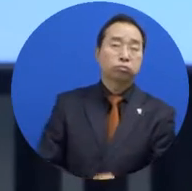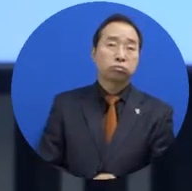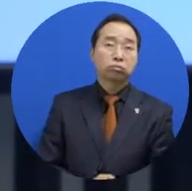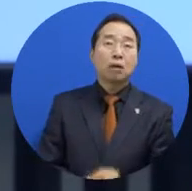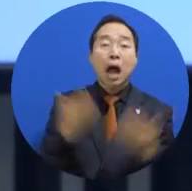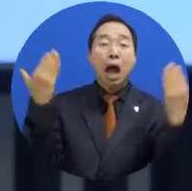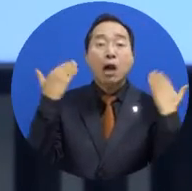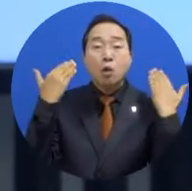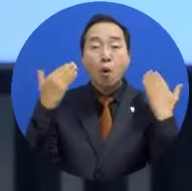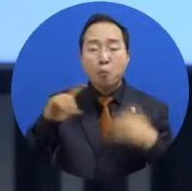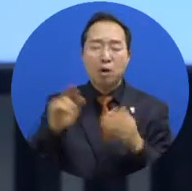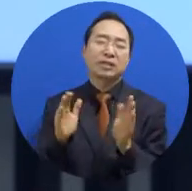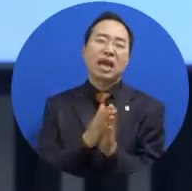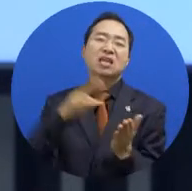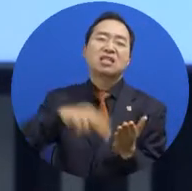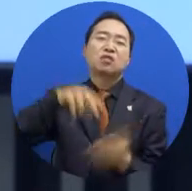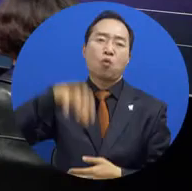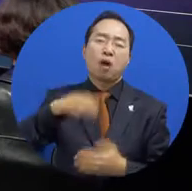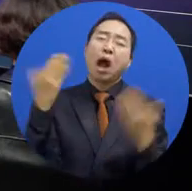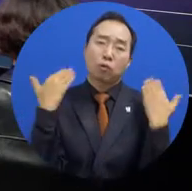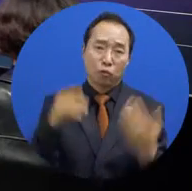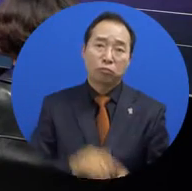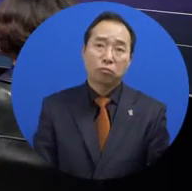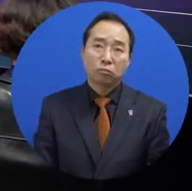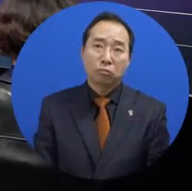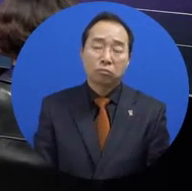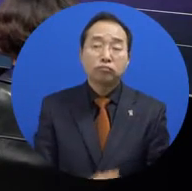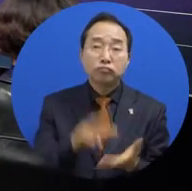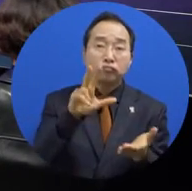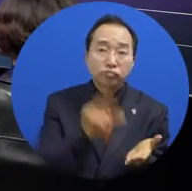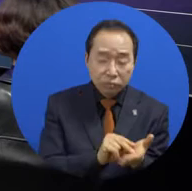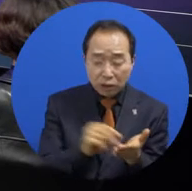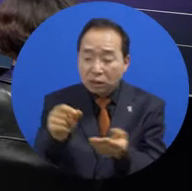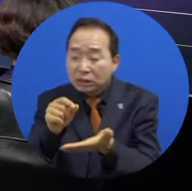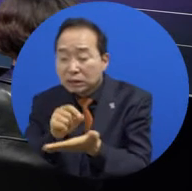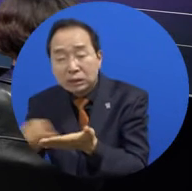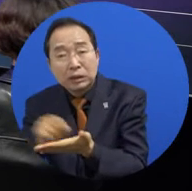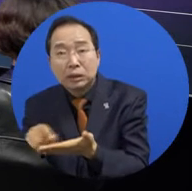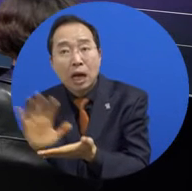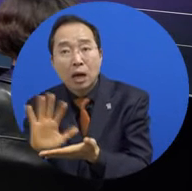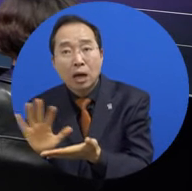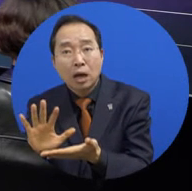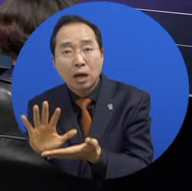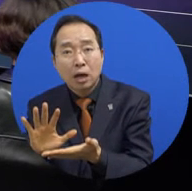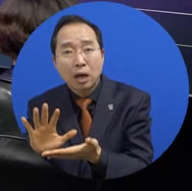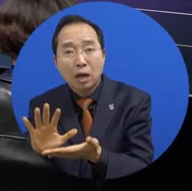종류의 학교든 다 학교는 책 읽는데요. 그런데 문제는 쓰지를 않는다는 거죠.